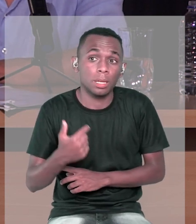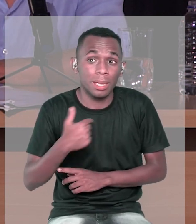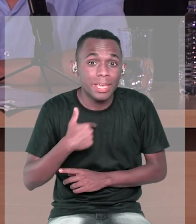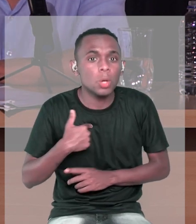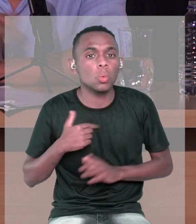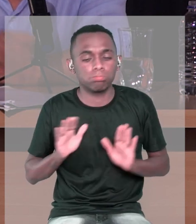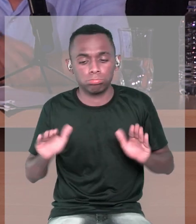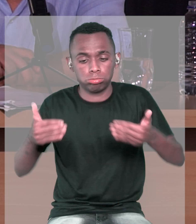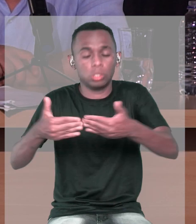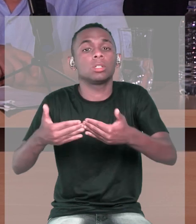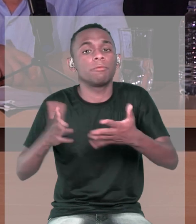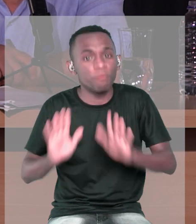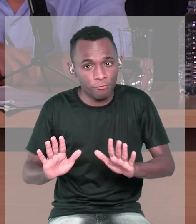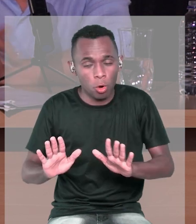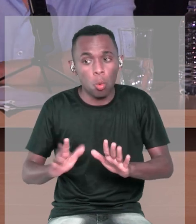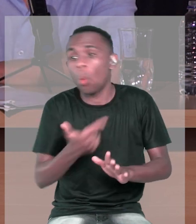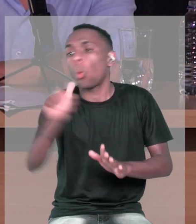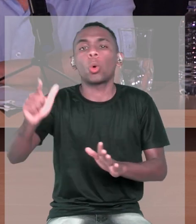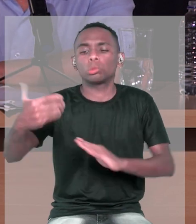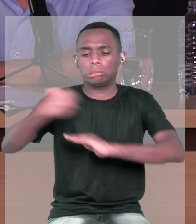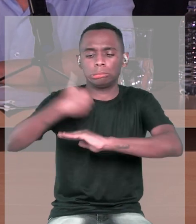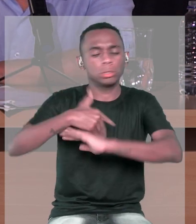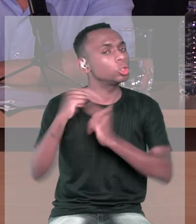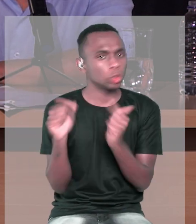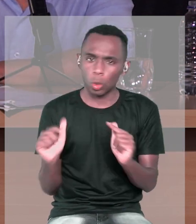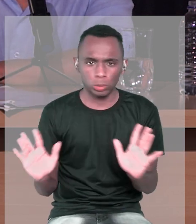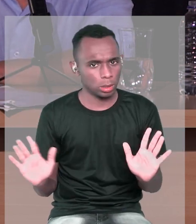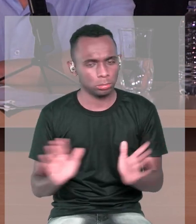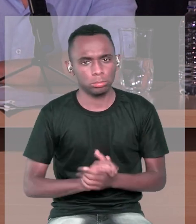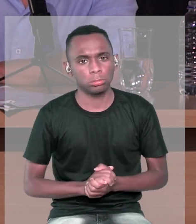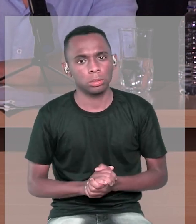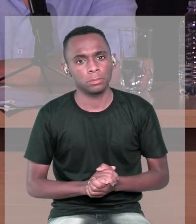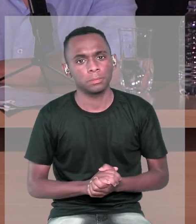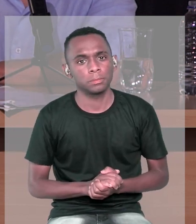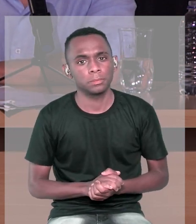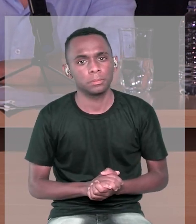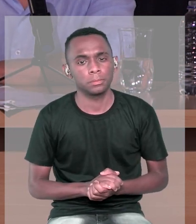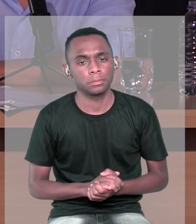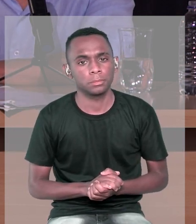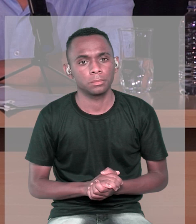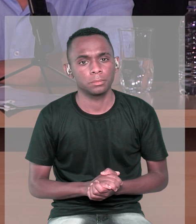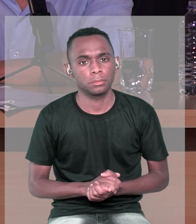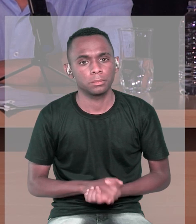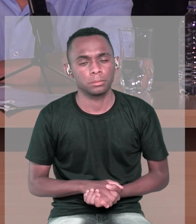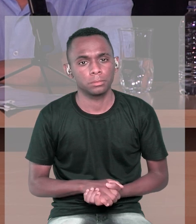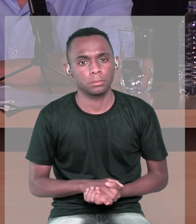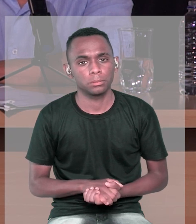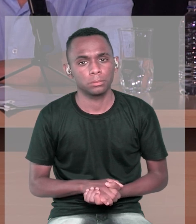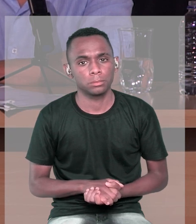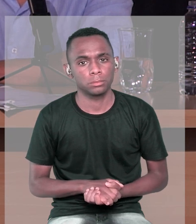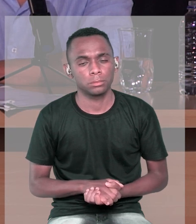estou privando o outro. Alors ici, vous avez évidemment 2 écoles. Vous avez une